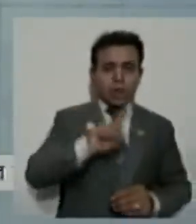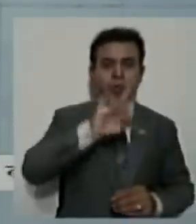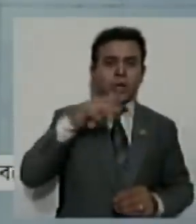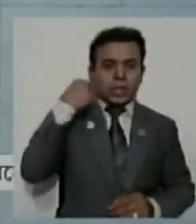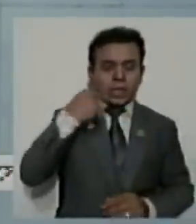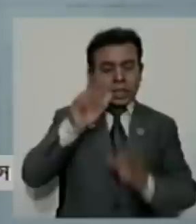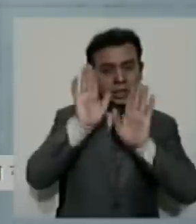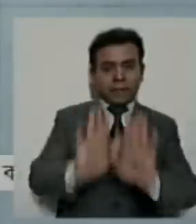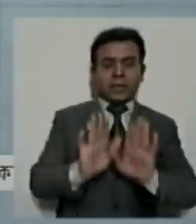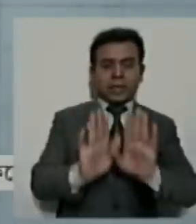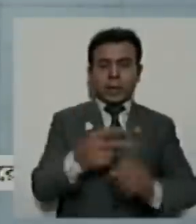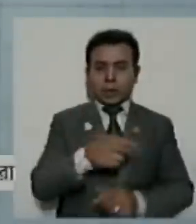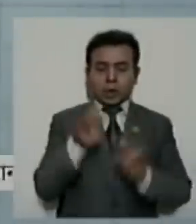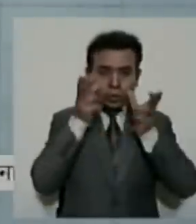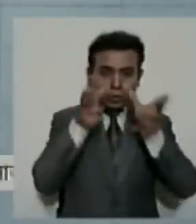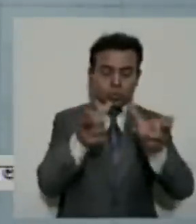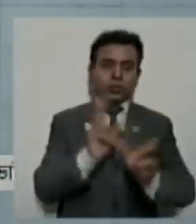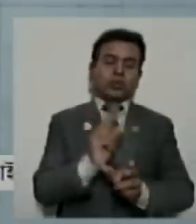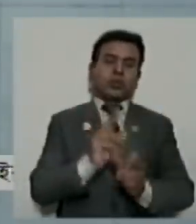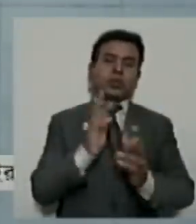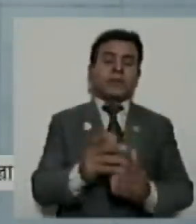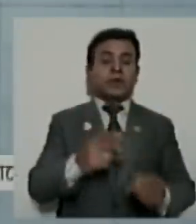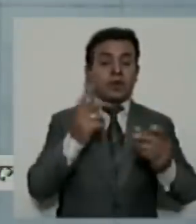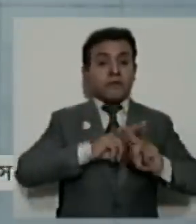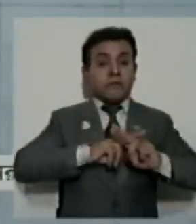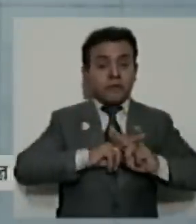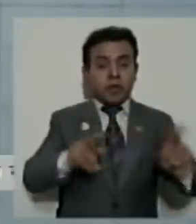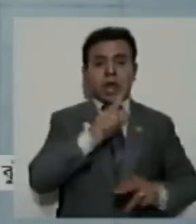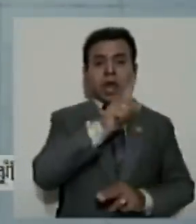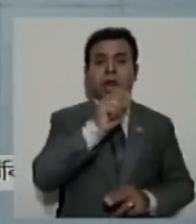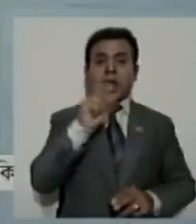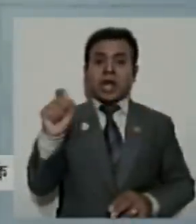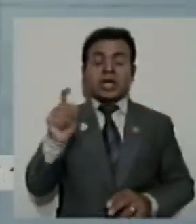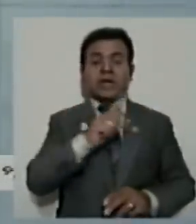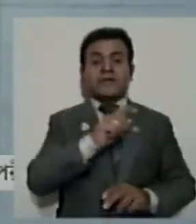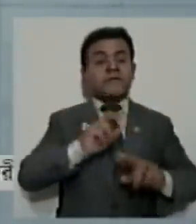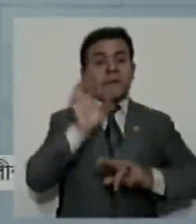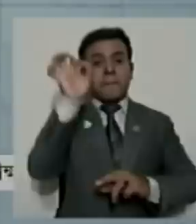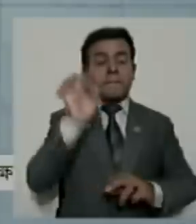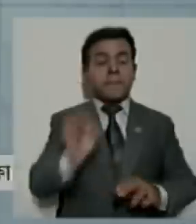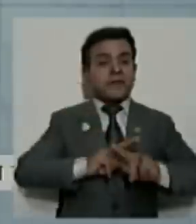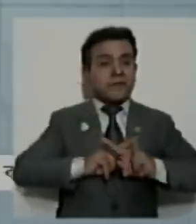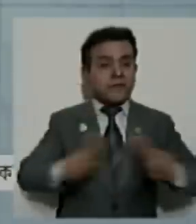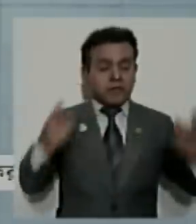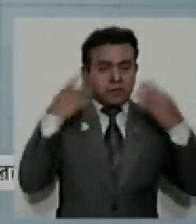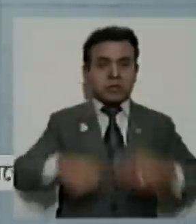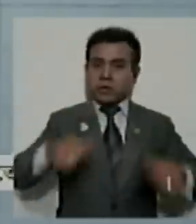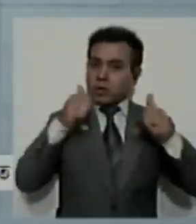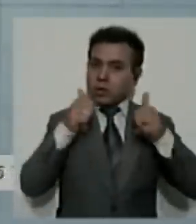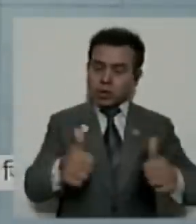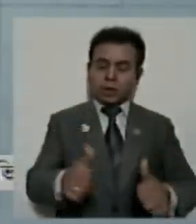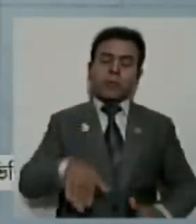তার পরপর 2টি নমুনা পরীক্ষায় নেগেটিভ আসবে। এবং আমাদের যে 10 জন মৃত্যুবরণ